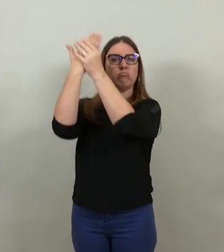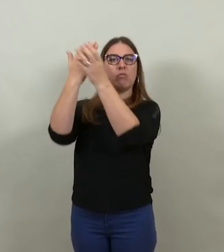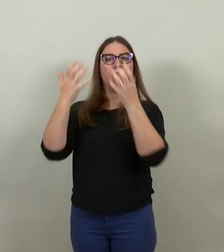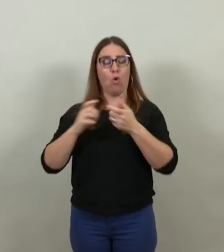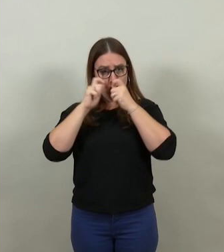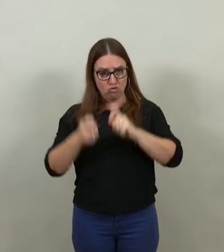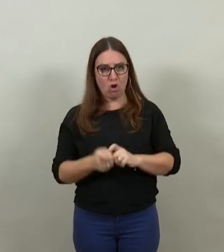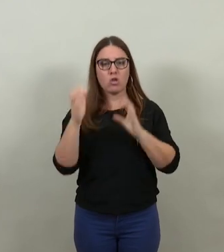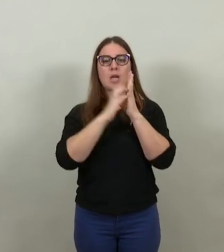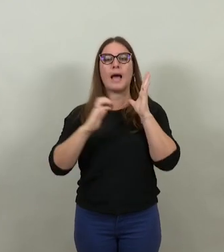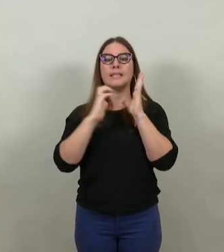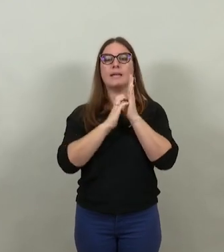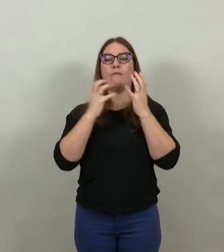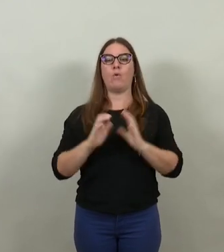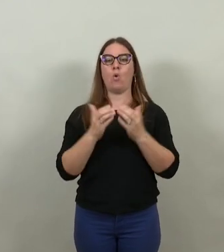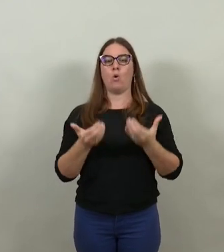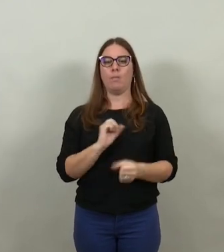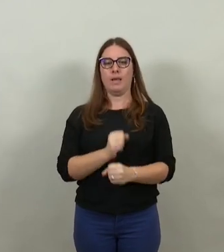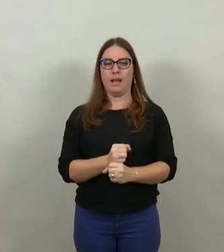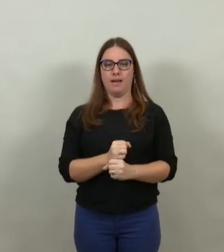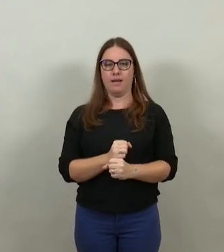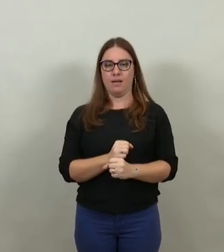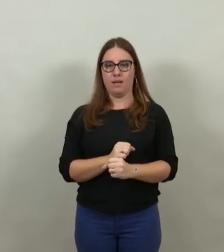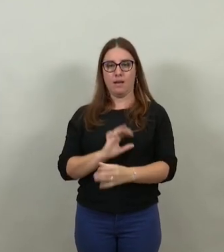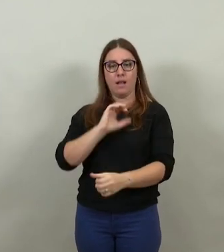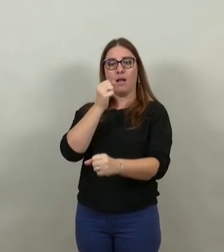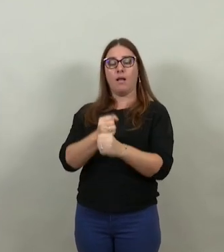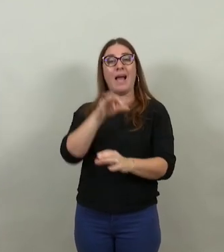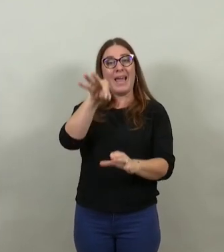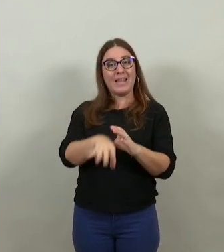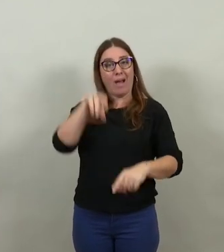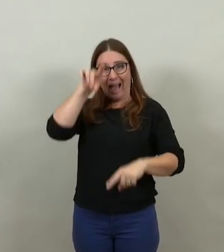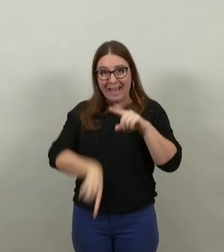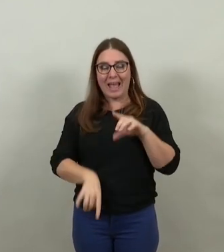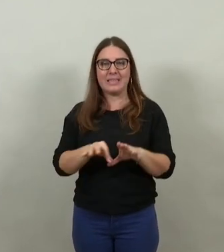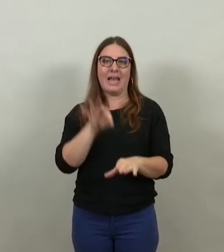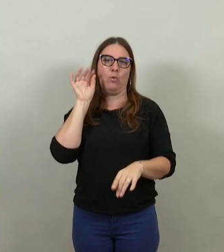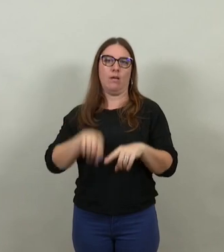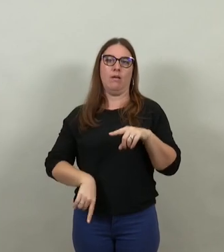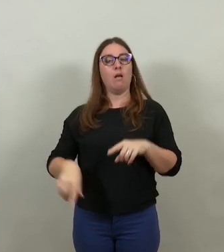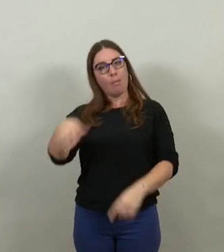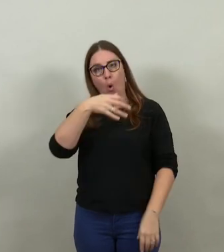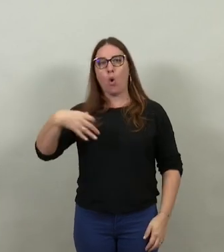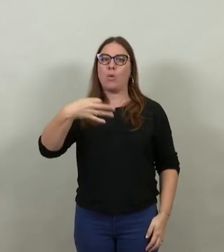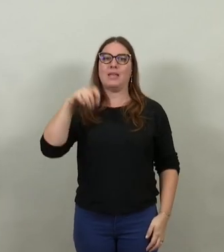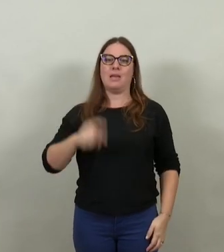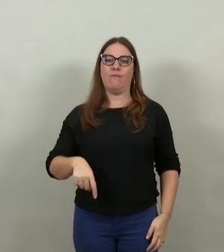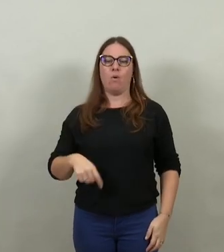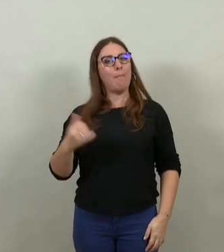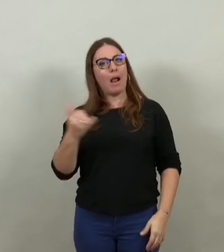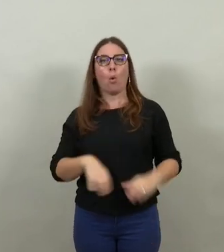modifier cet article suivant du Code pénal afin que la peine d'inégibilité puisse être prononcé de façon automatique et non